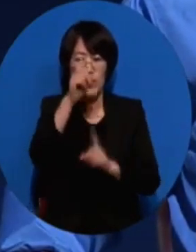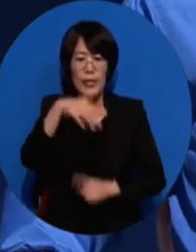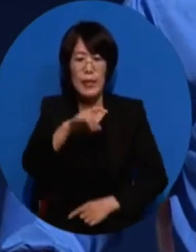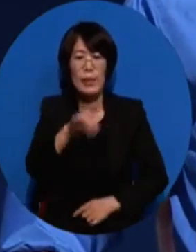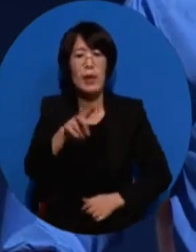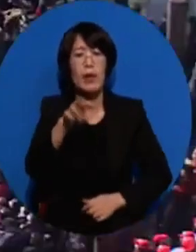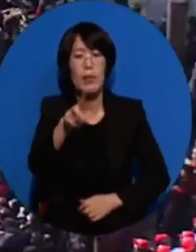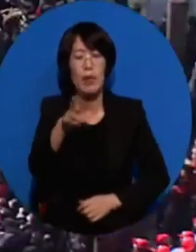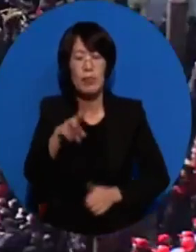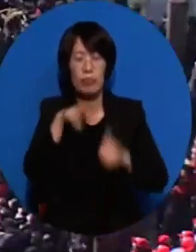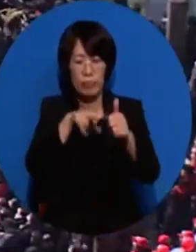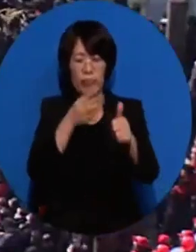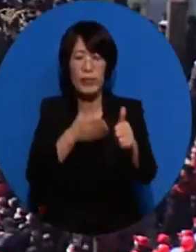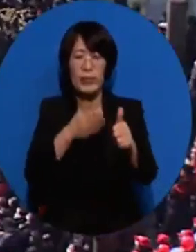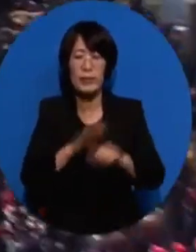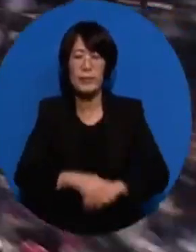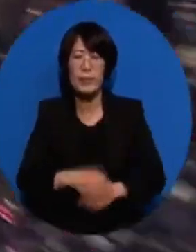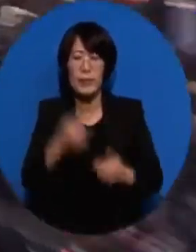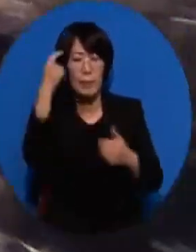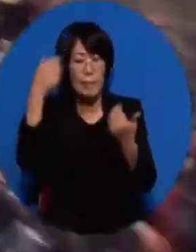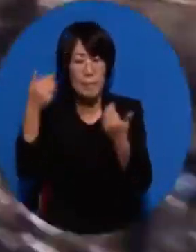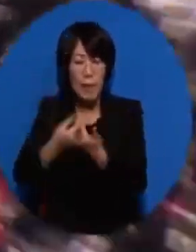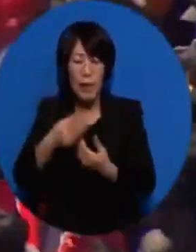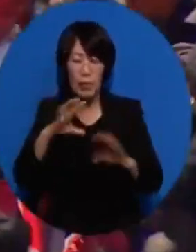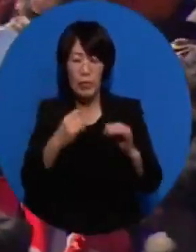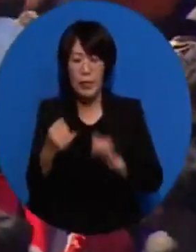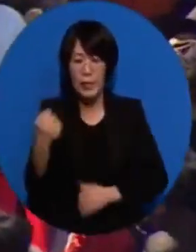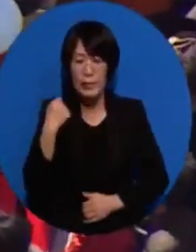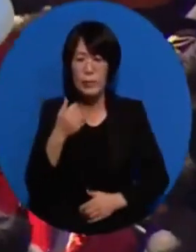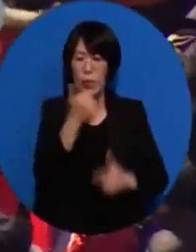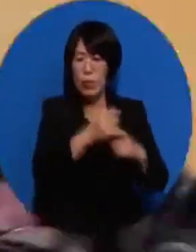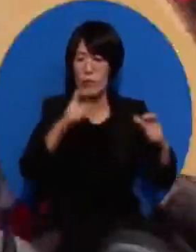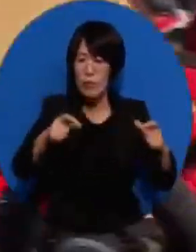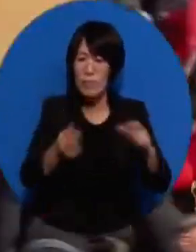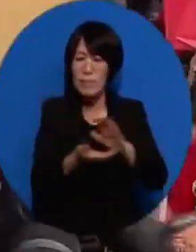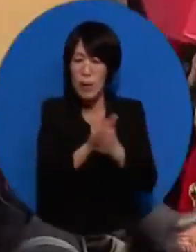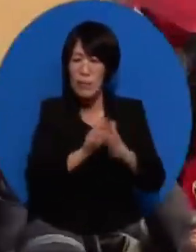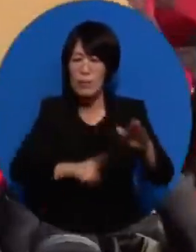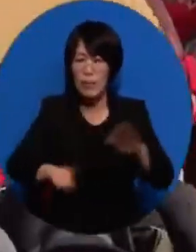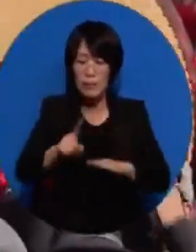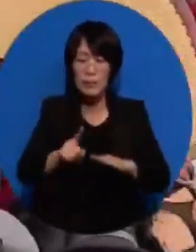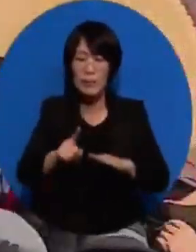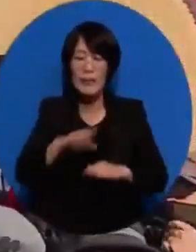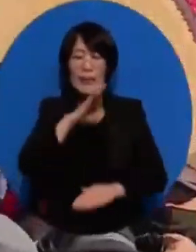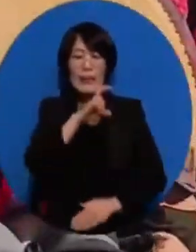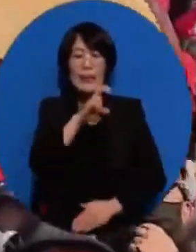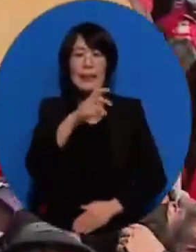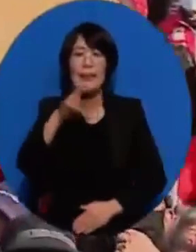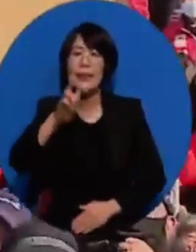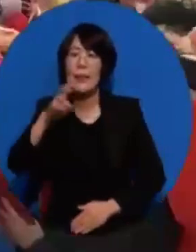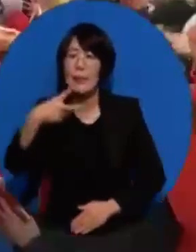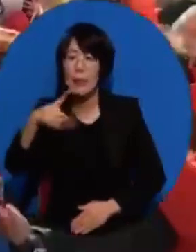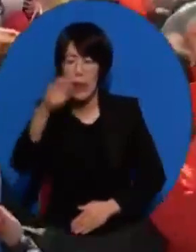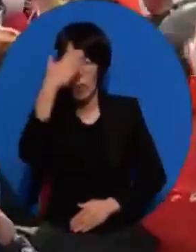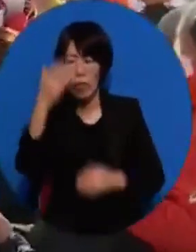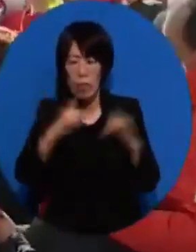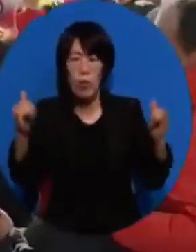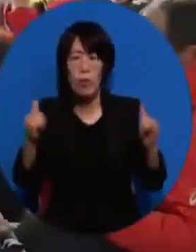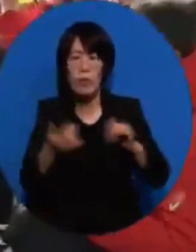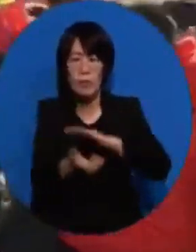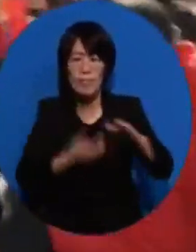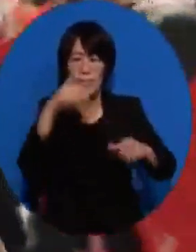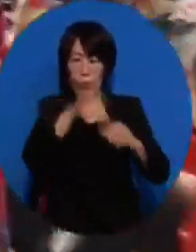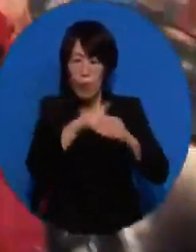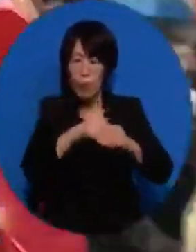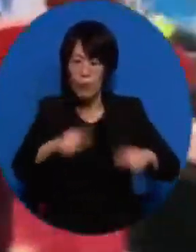이재명 부탁드리겠습니다. 반면 국민의힘은 호남 변화의 바람에 선두에 서 있는 2030 청년층을